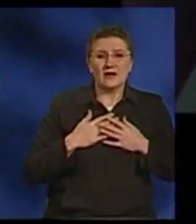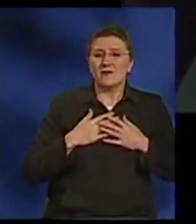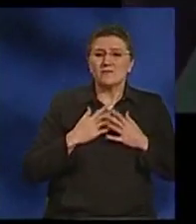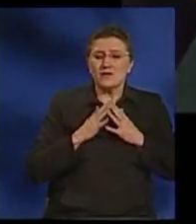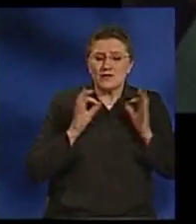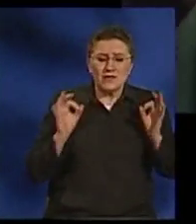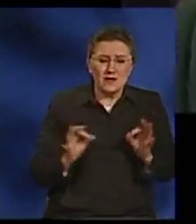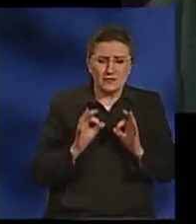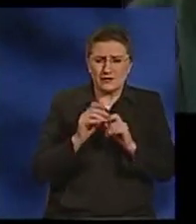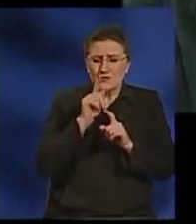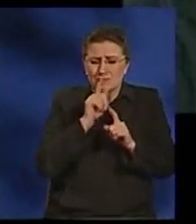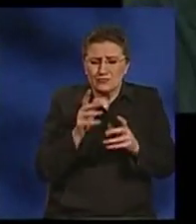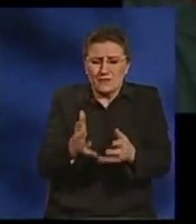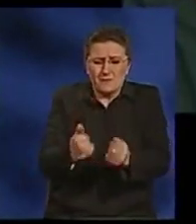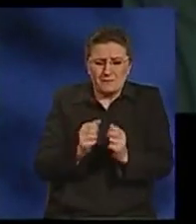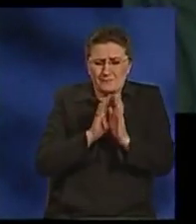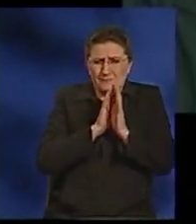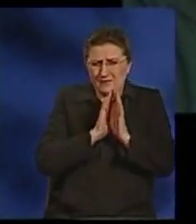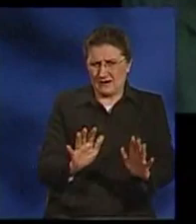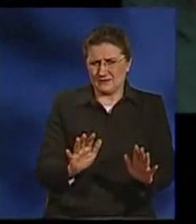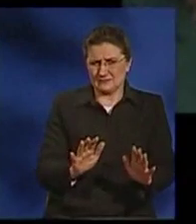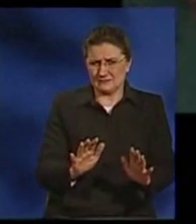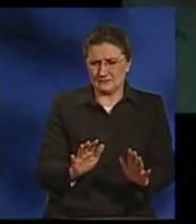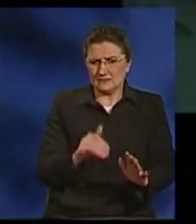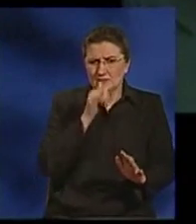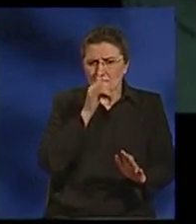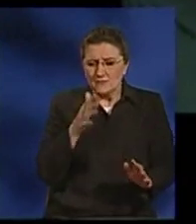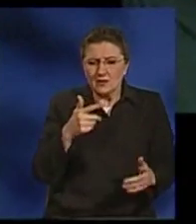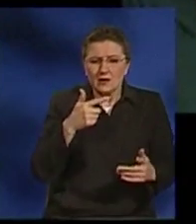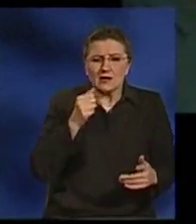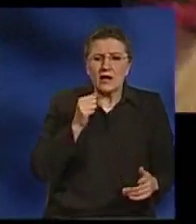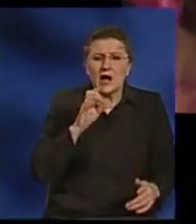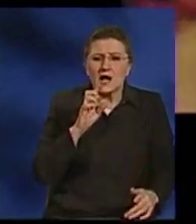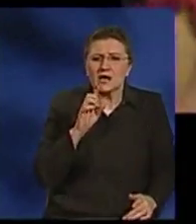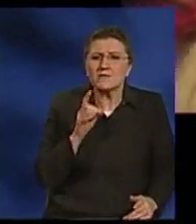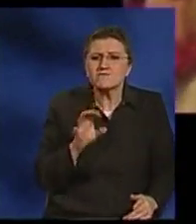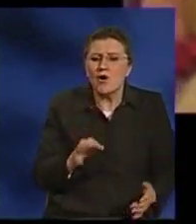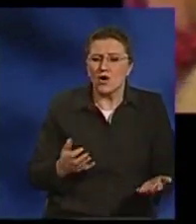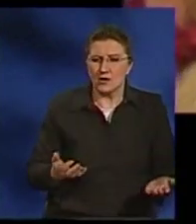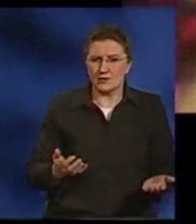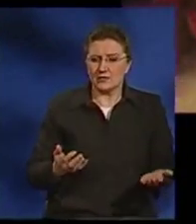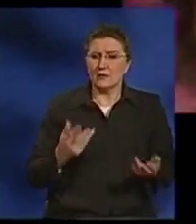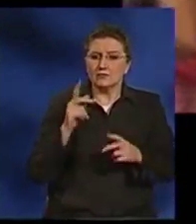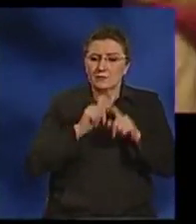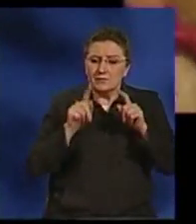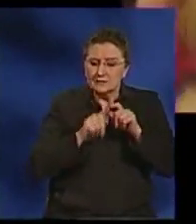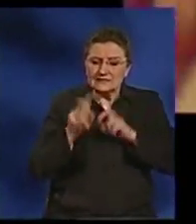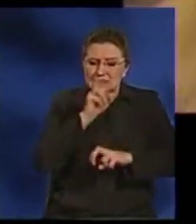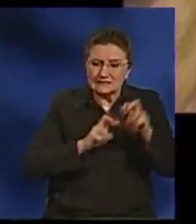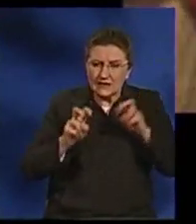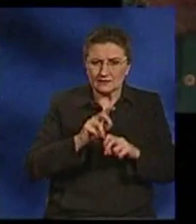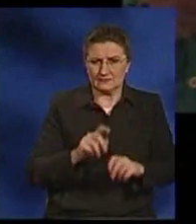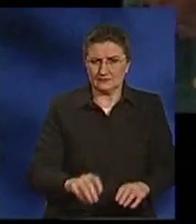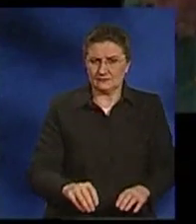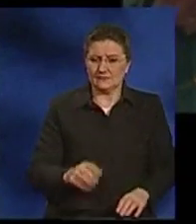никогда не буду даже в руки брать эти корни Нигде не могу найти Гарбо Мы должны найти его, пока не стемнело